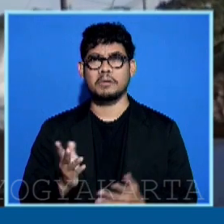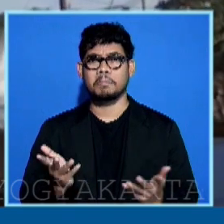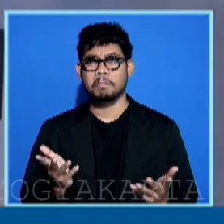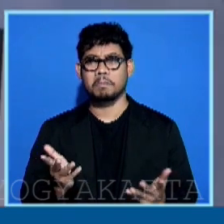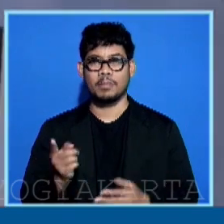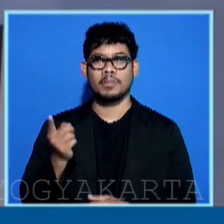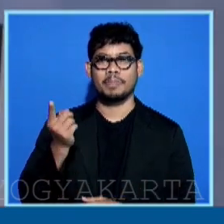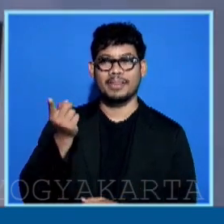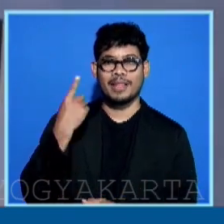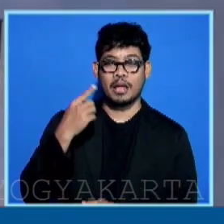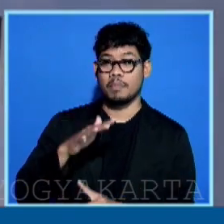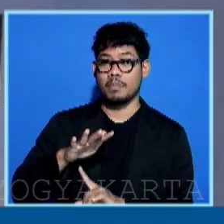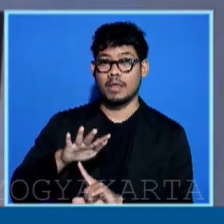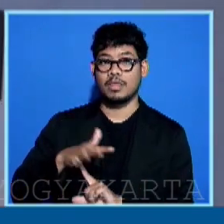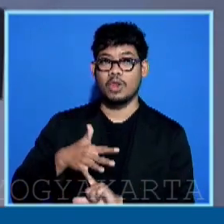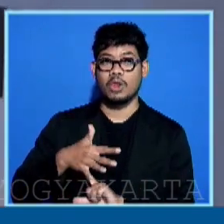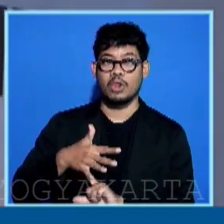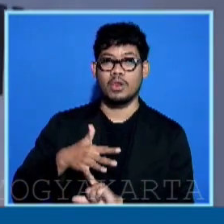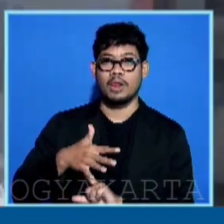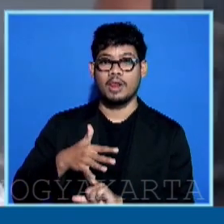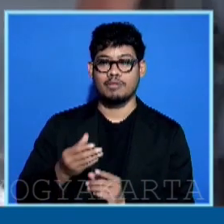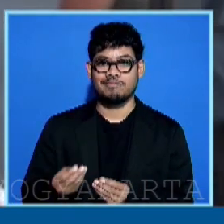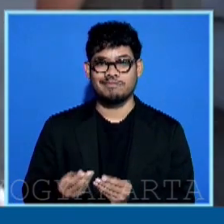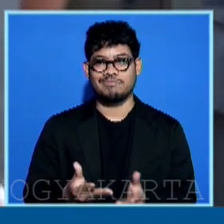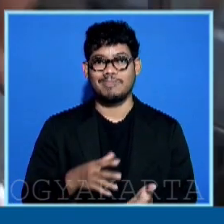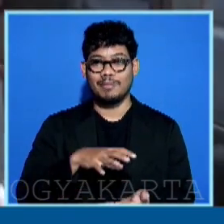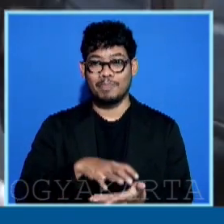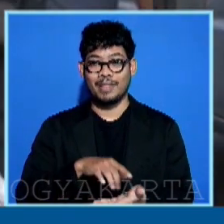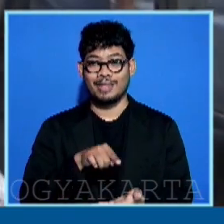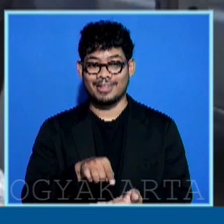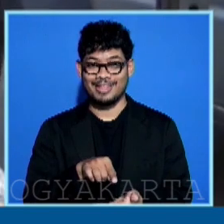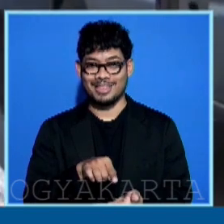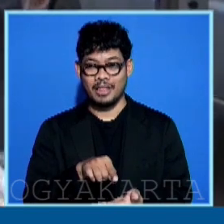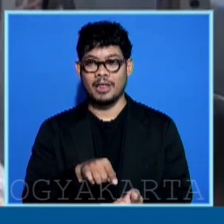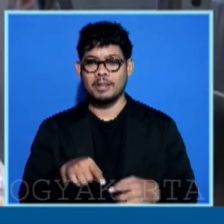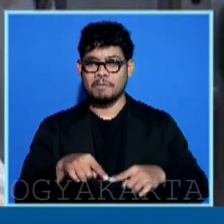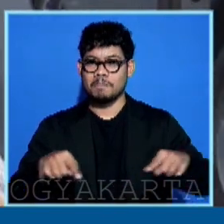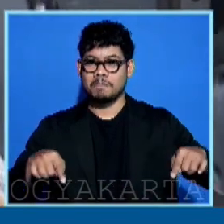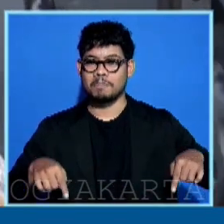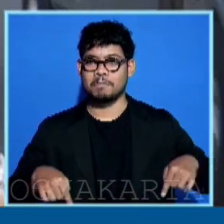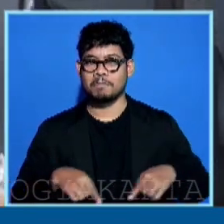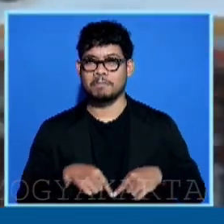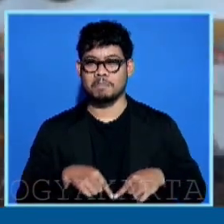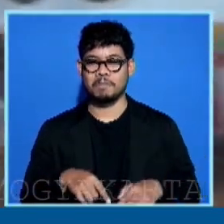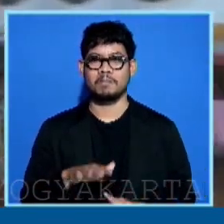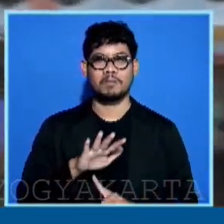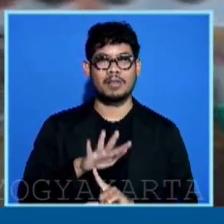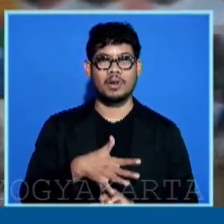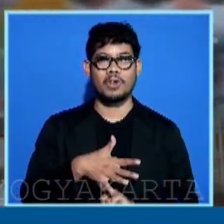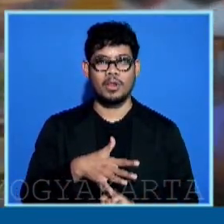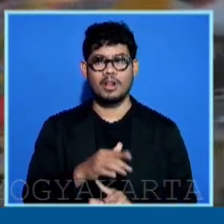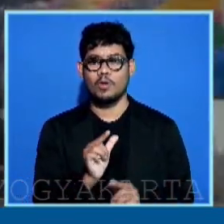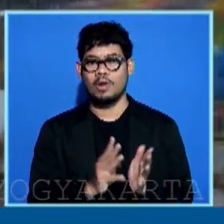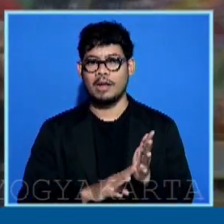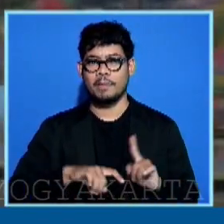Perindustrian Perdagangan Kabupaten Bantul ing Embung Imogiri Wukir Sari. Krido menika sinartan 50 stand UMKM saking